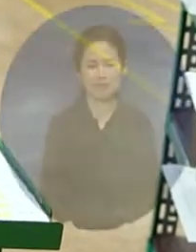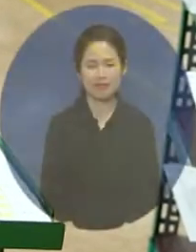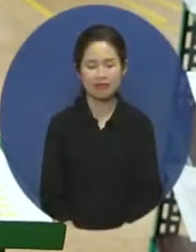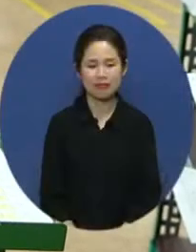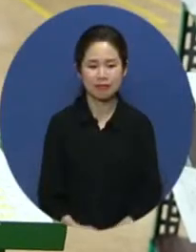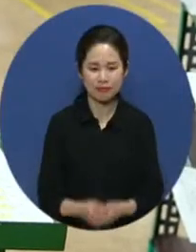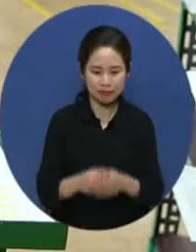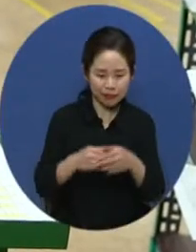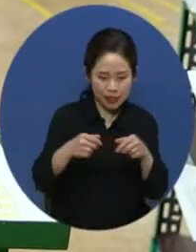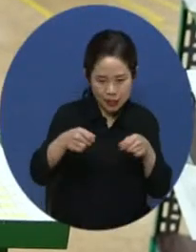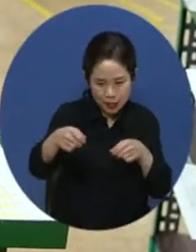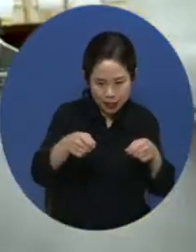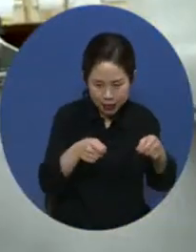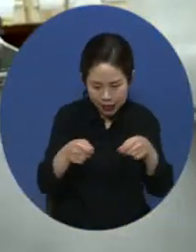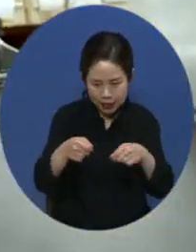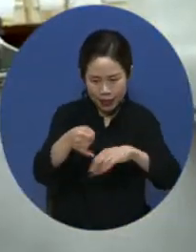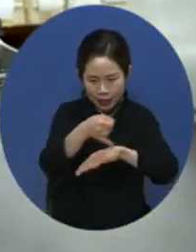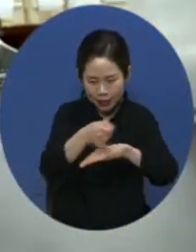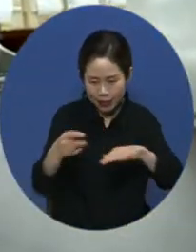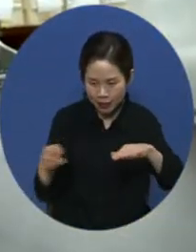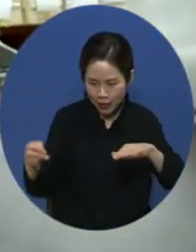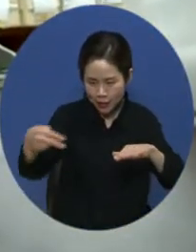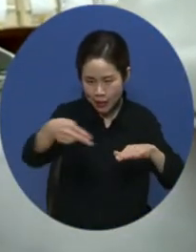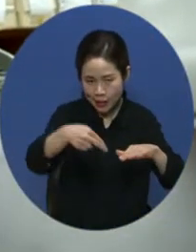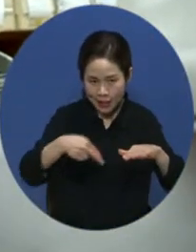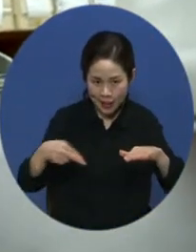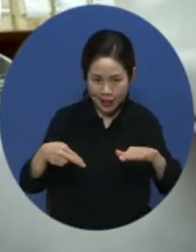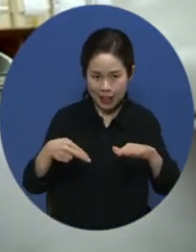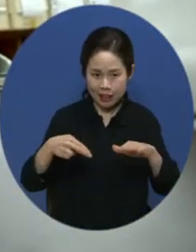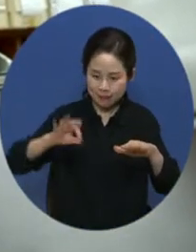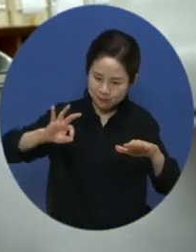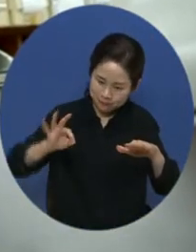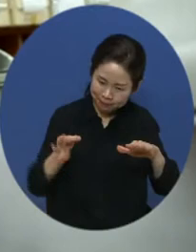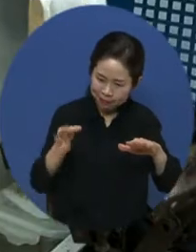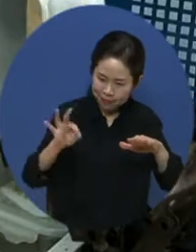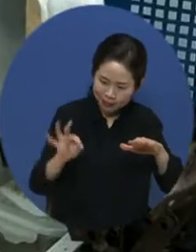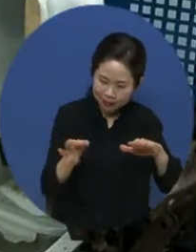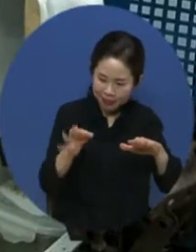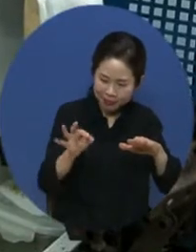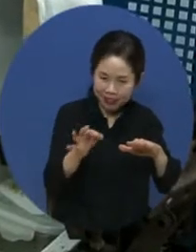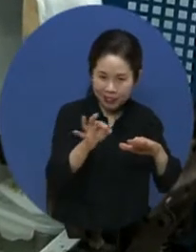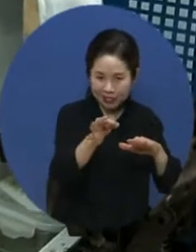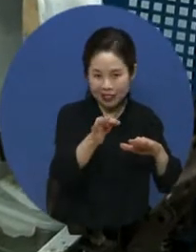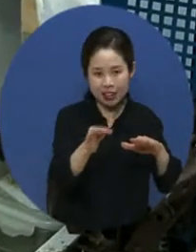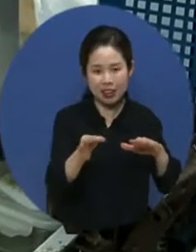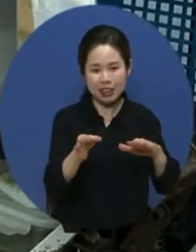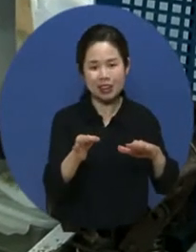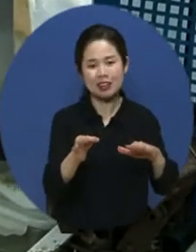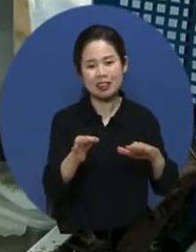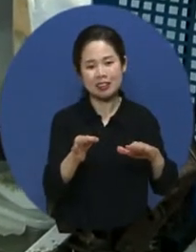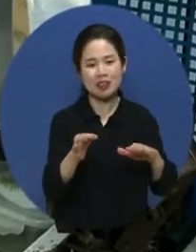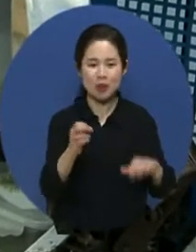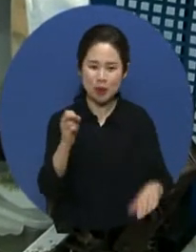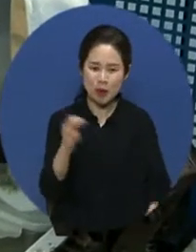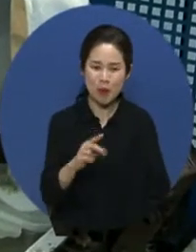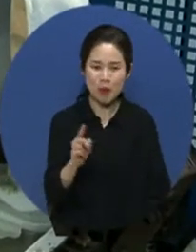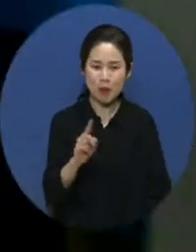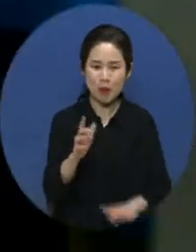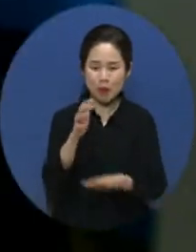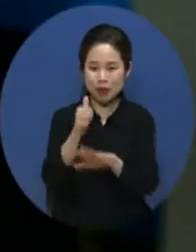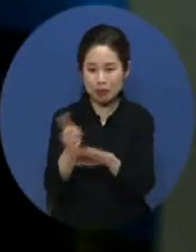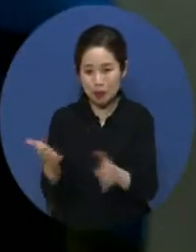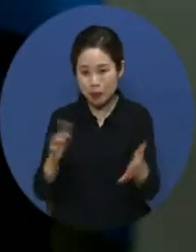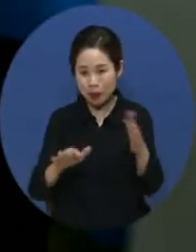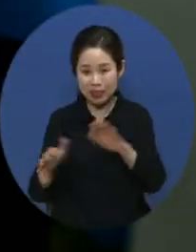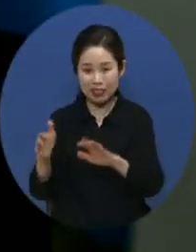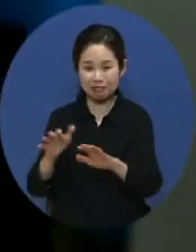치수를 재고 재단을 하고 한 땀 한 땀 수를 놓는 작업. 그리고 마지막